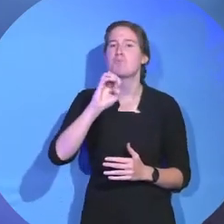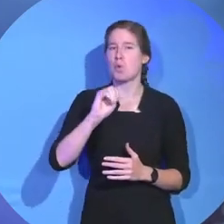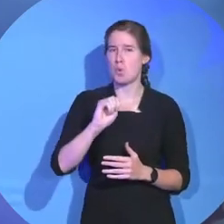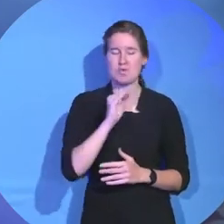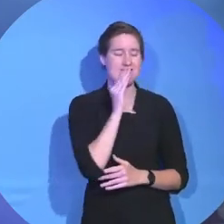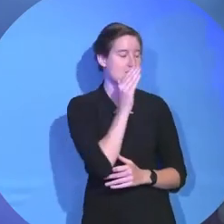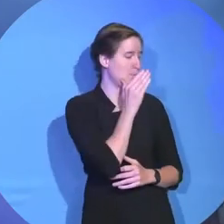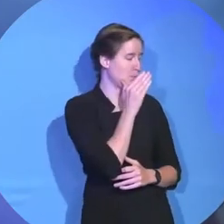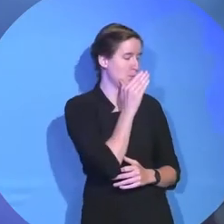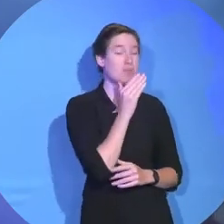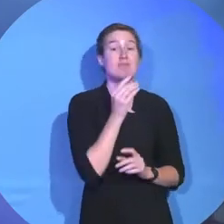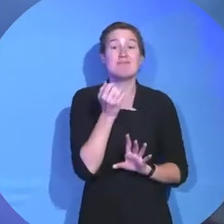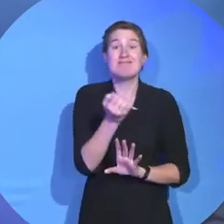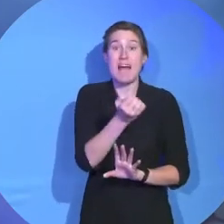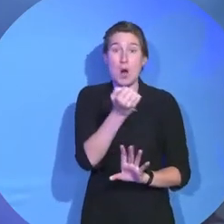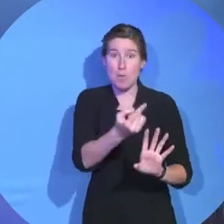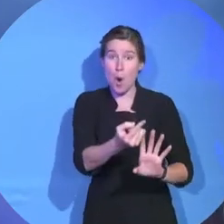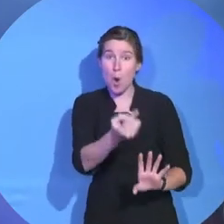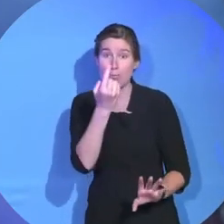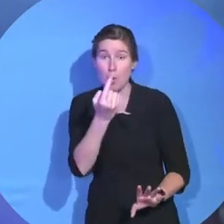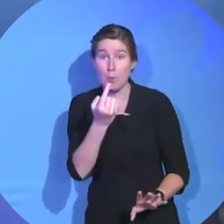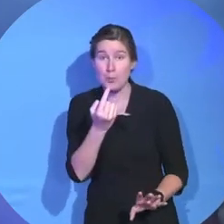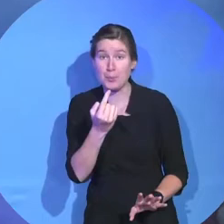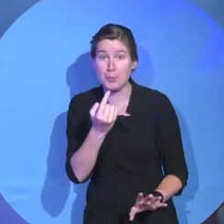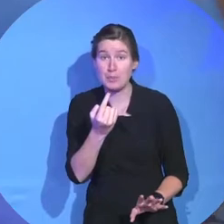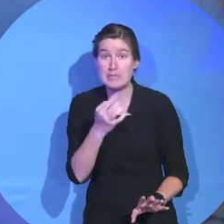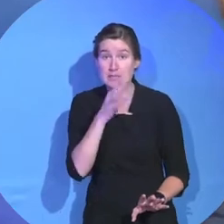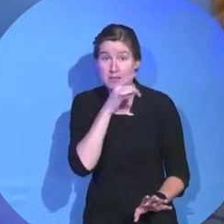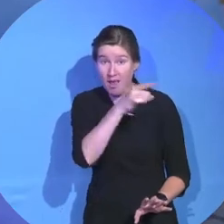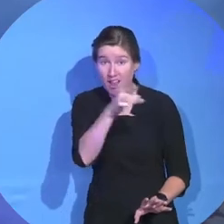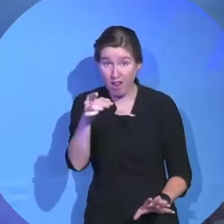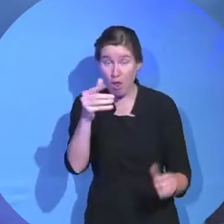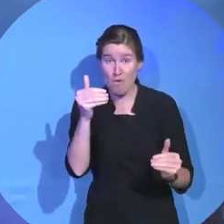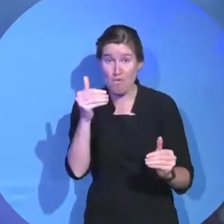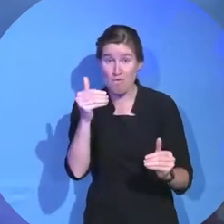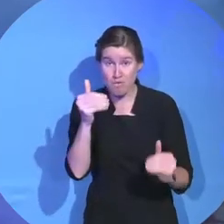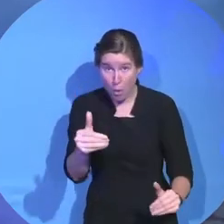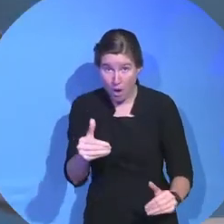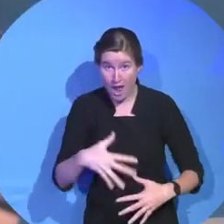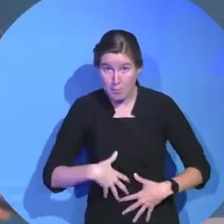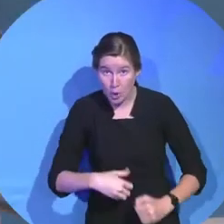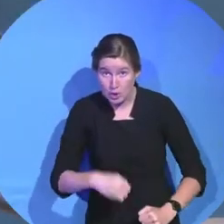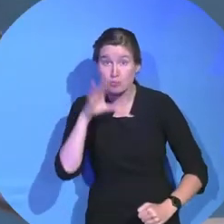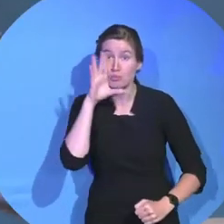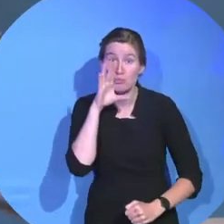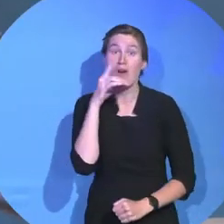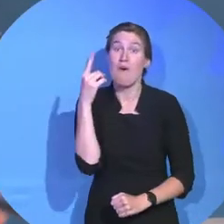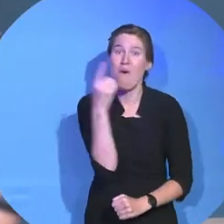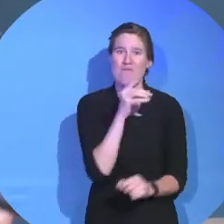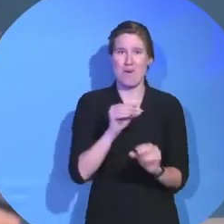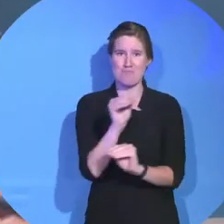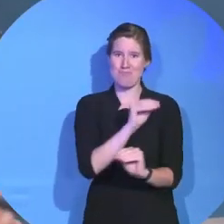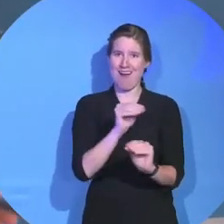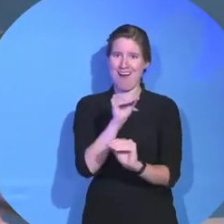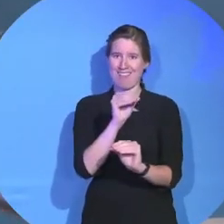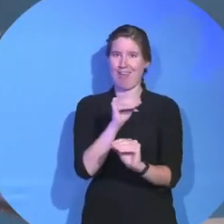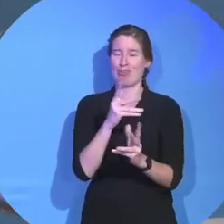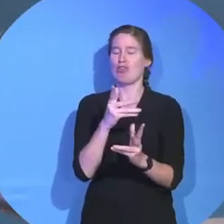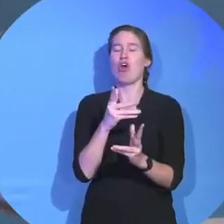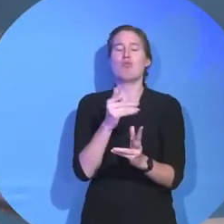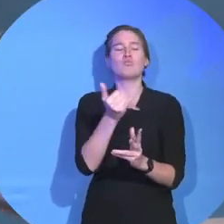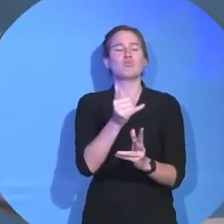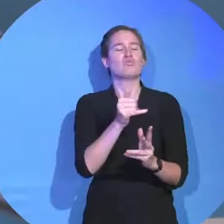met name vanuit mensen die warm voorstander van abortus zijn, van praat erover. Ook vanuit het idee dat het dan gewoon en normaal zou